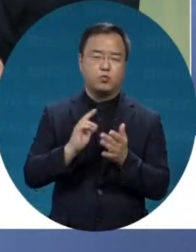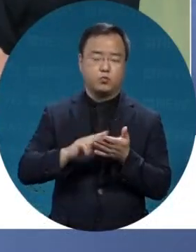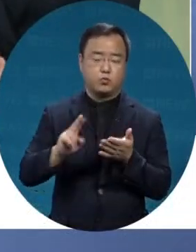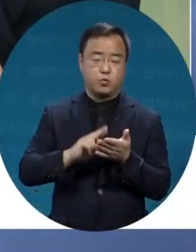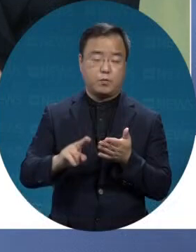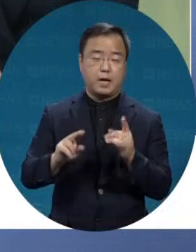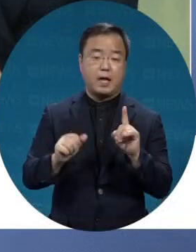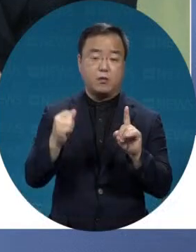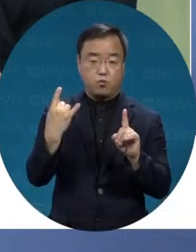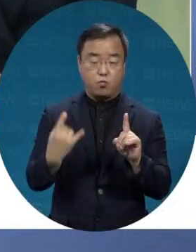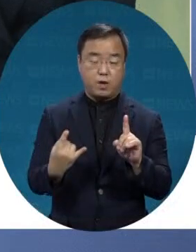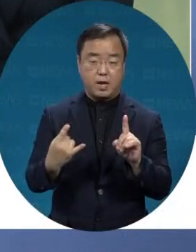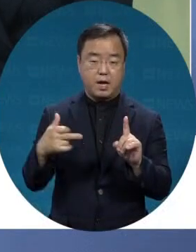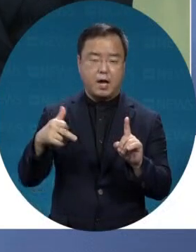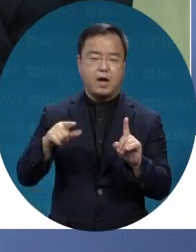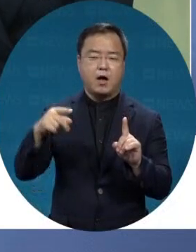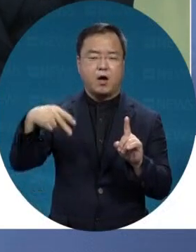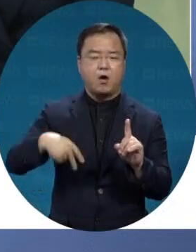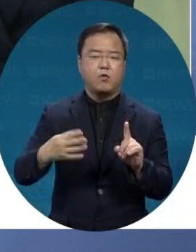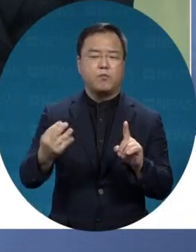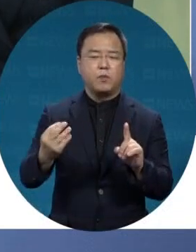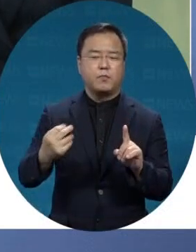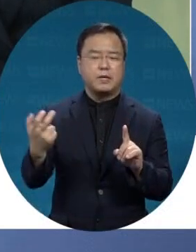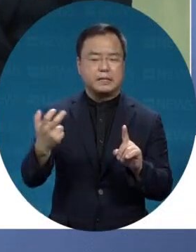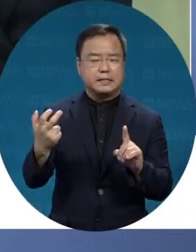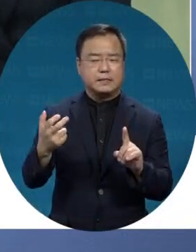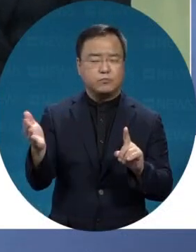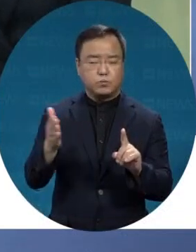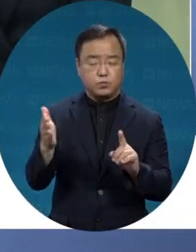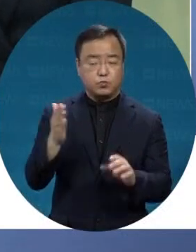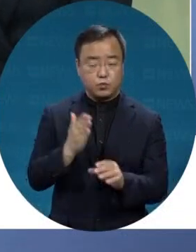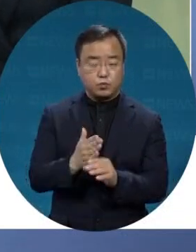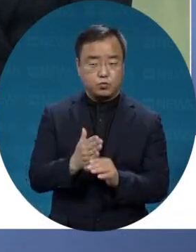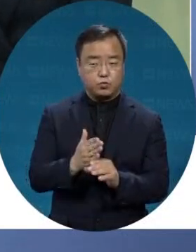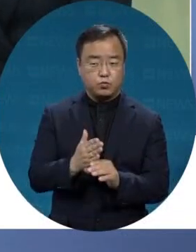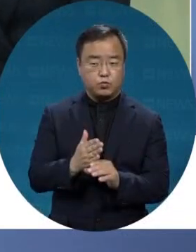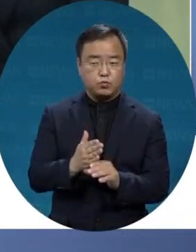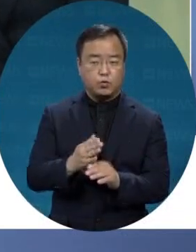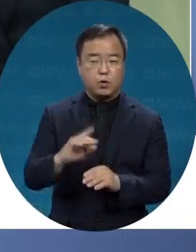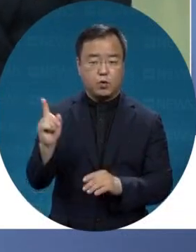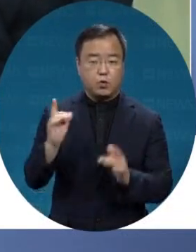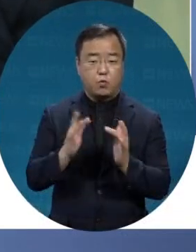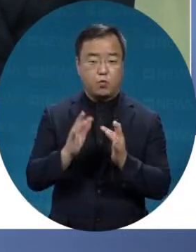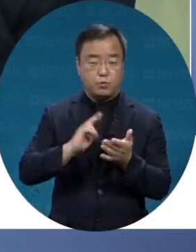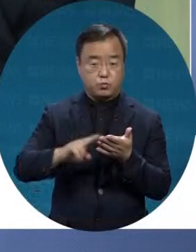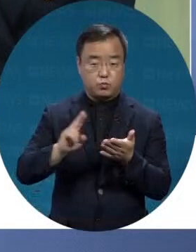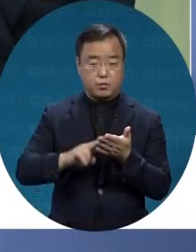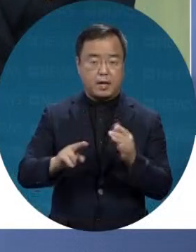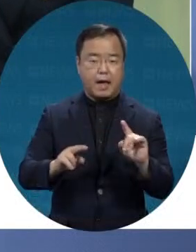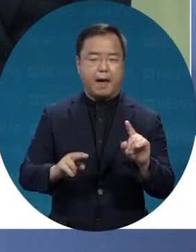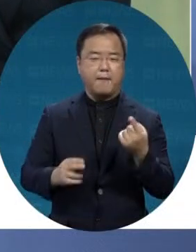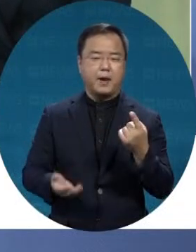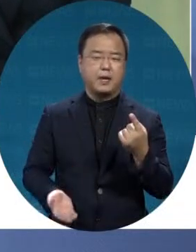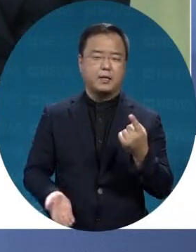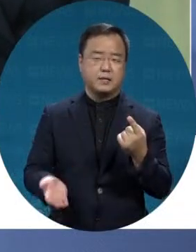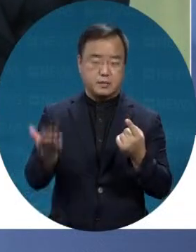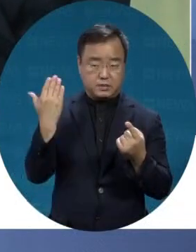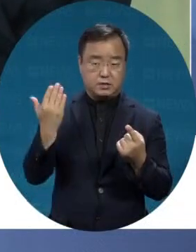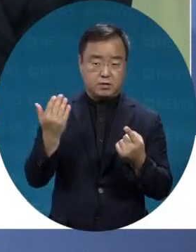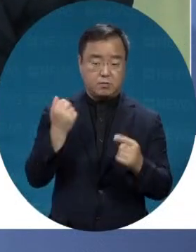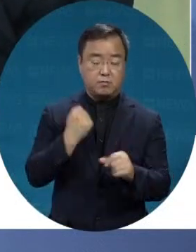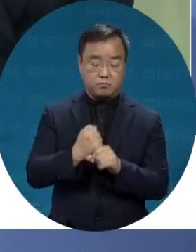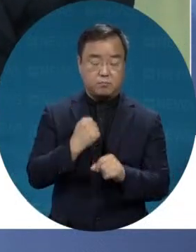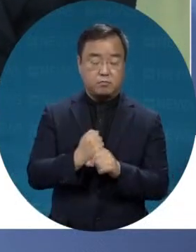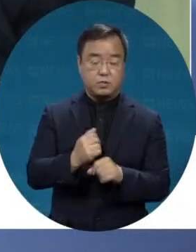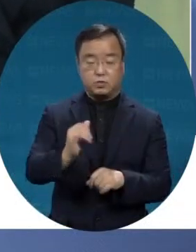회차 당의 컷수를 한 70건 내외로 보는 경우가 많고요 또 어떤 웹툰에 따라서는 백컷 이상인 그런 웹툰도